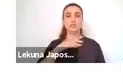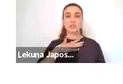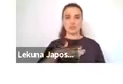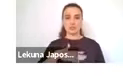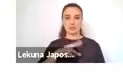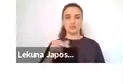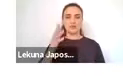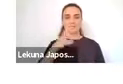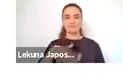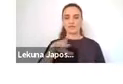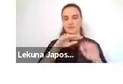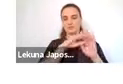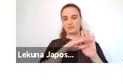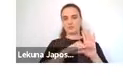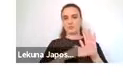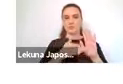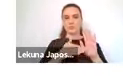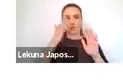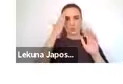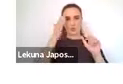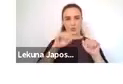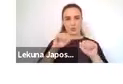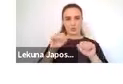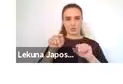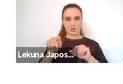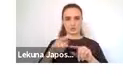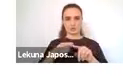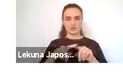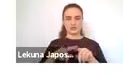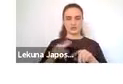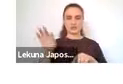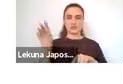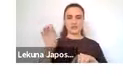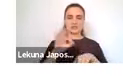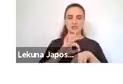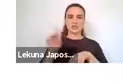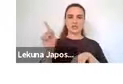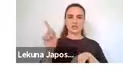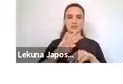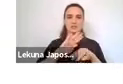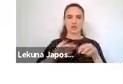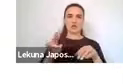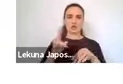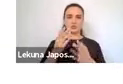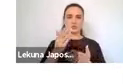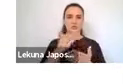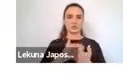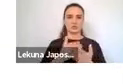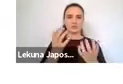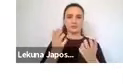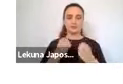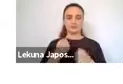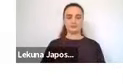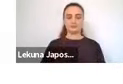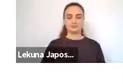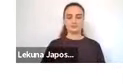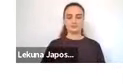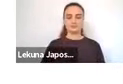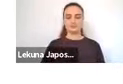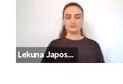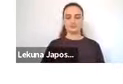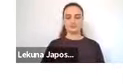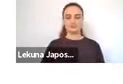ყველა აი ამ უნარზე აბსოლუტურად ძალდატანების გარეშე გავდიოთ. კი ბატონო, მე მგონი